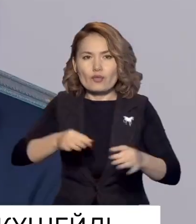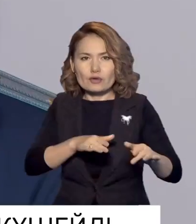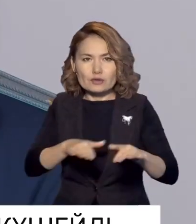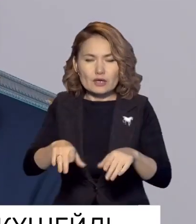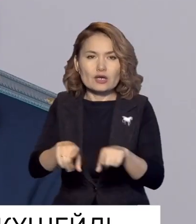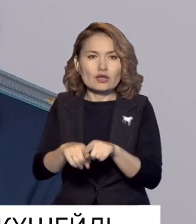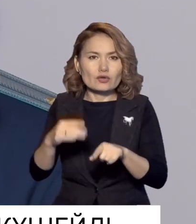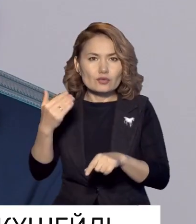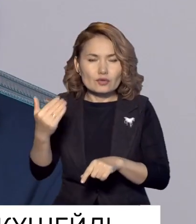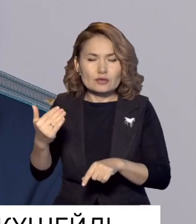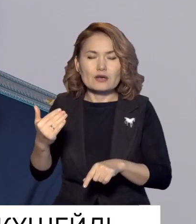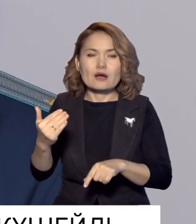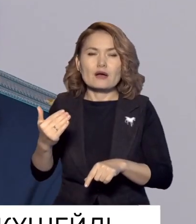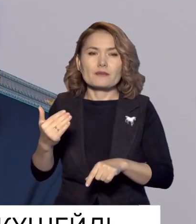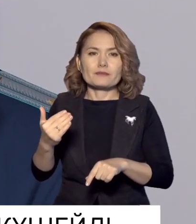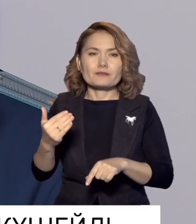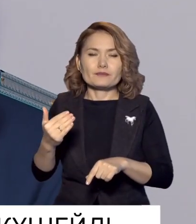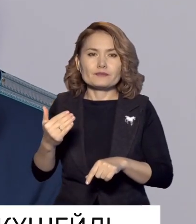қылмыстық іс бойынша